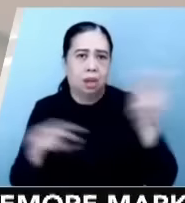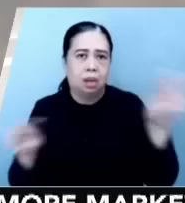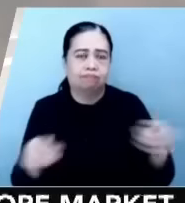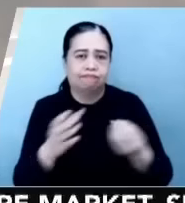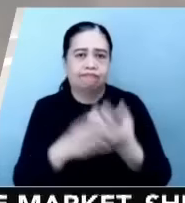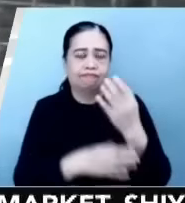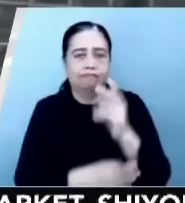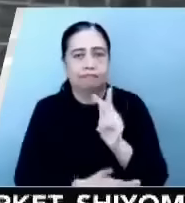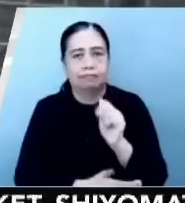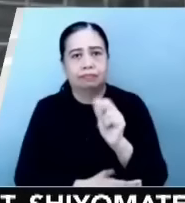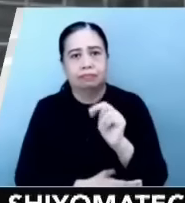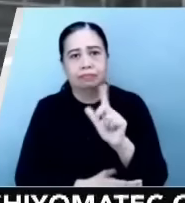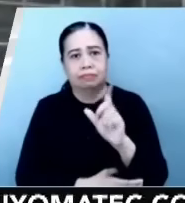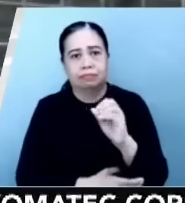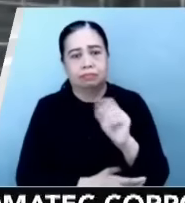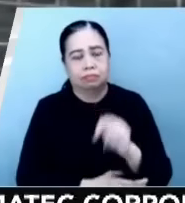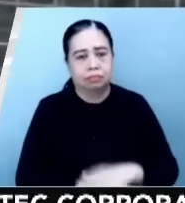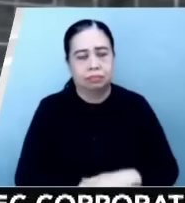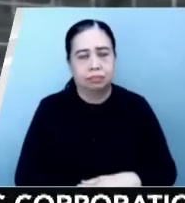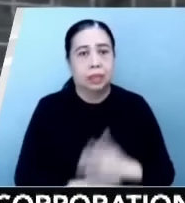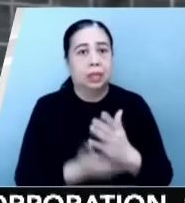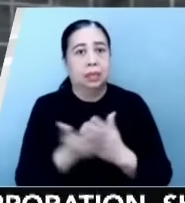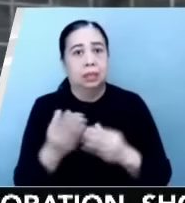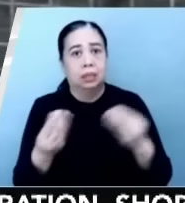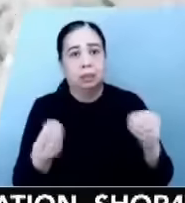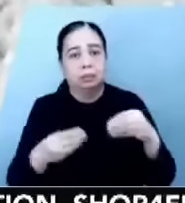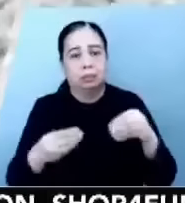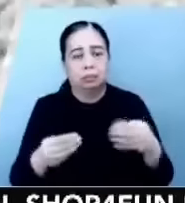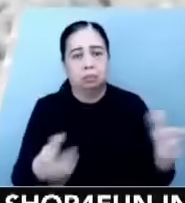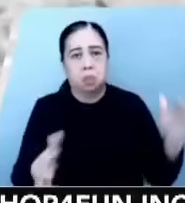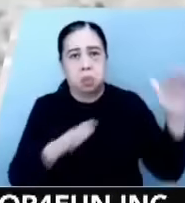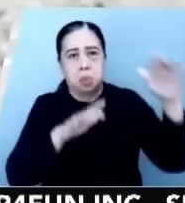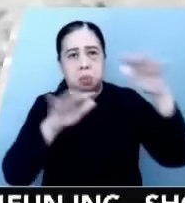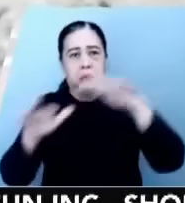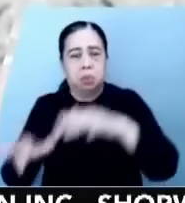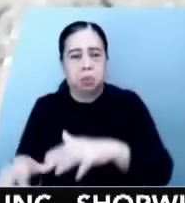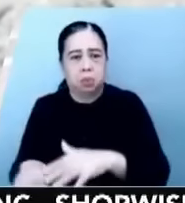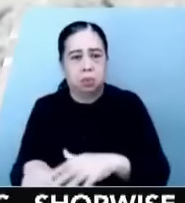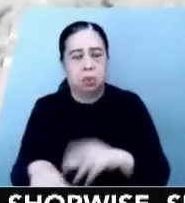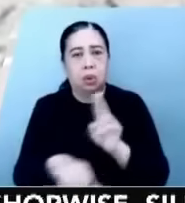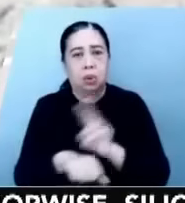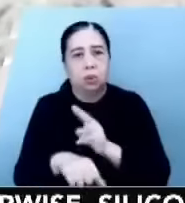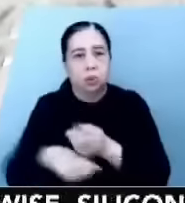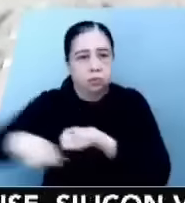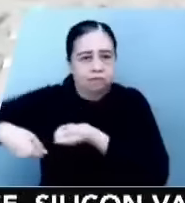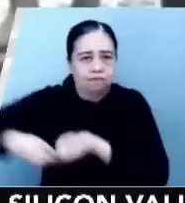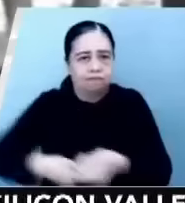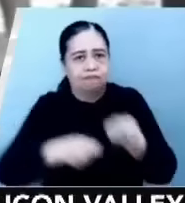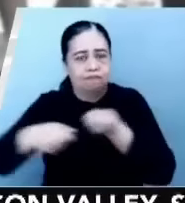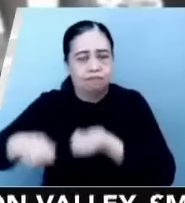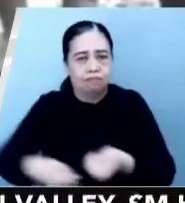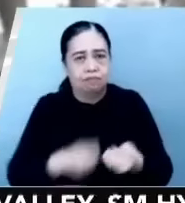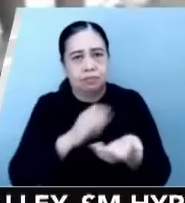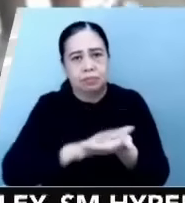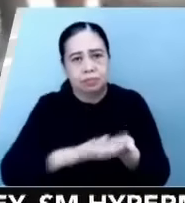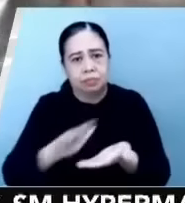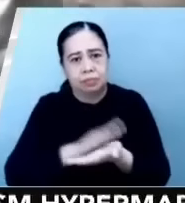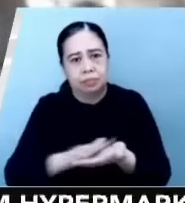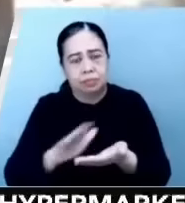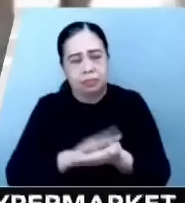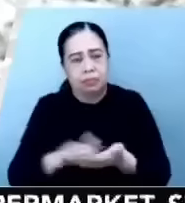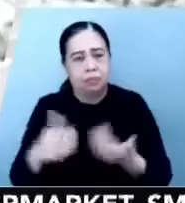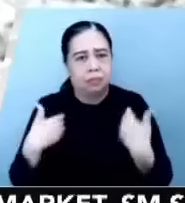Canlaon. Ang ilang paninda nito, natabunan ng lahat. Gamit ang pala, kanyang nilinis ang lugar na mayroon ng